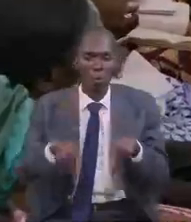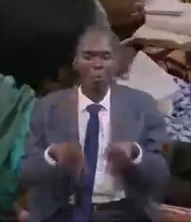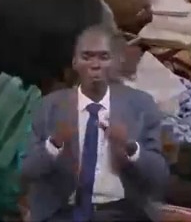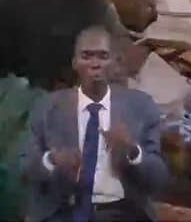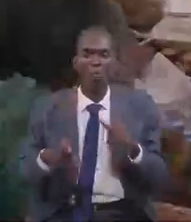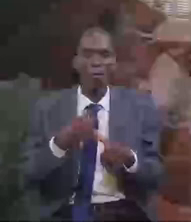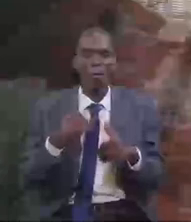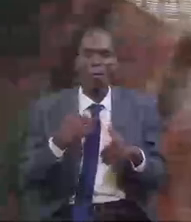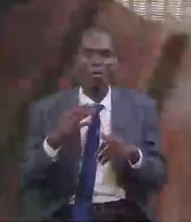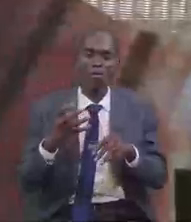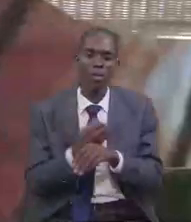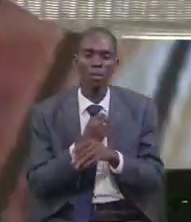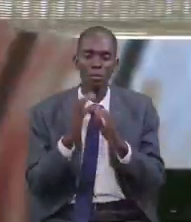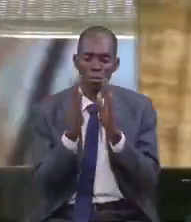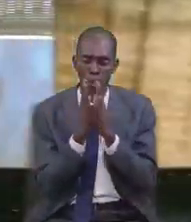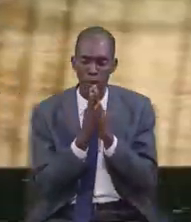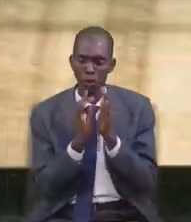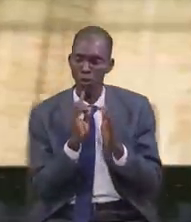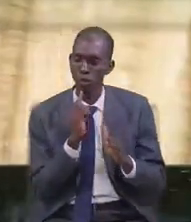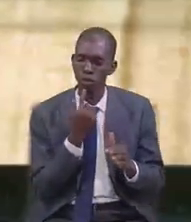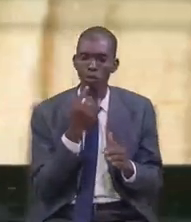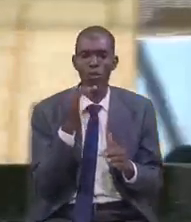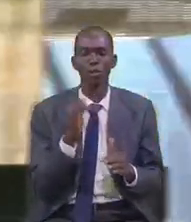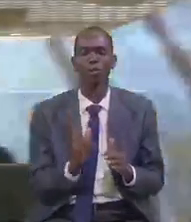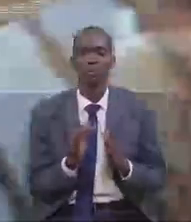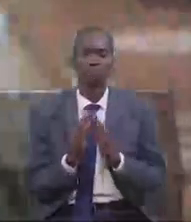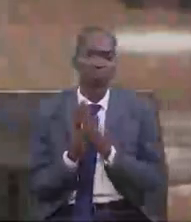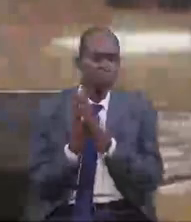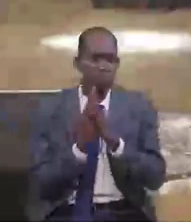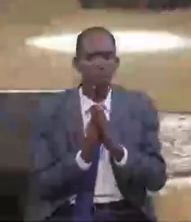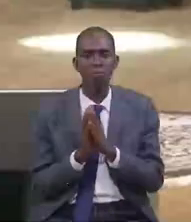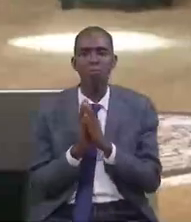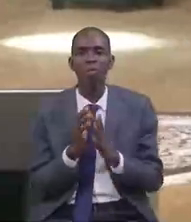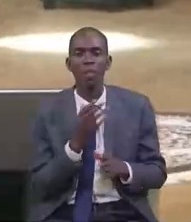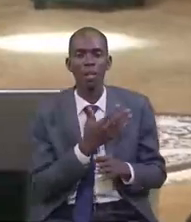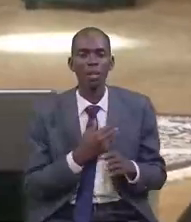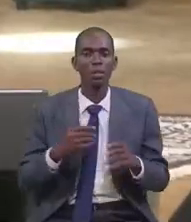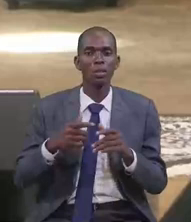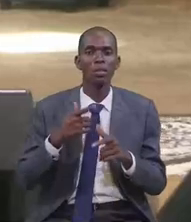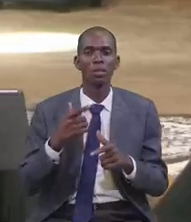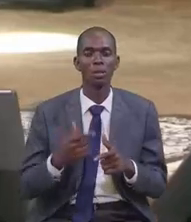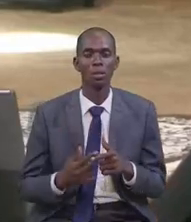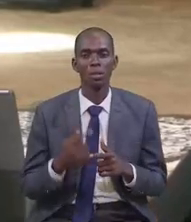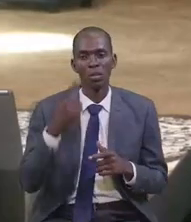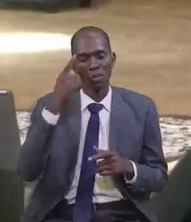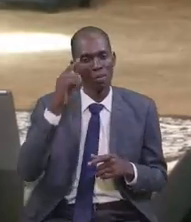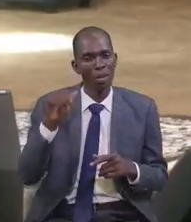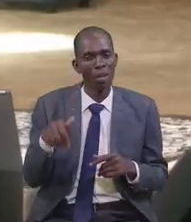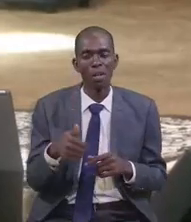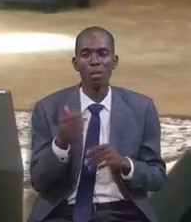donne-moi le don de prophétie. La personne-là devait se séparer, mis à part pour Dieu, pour que